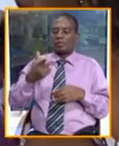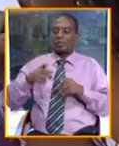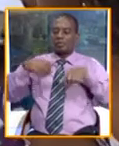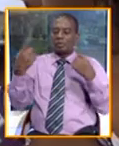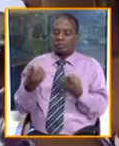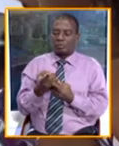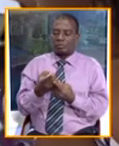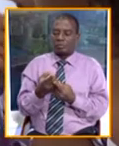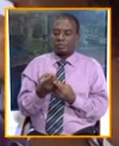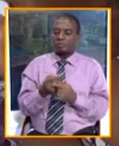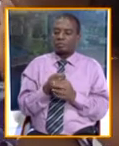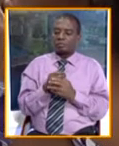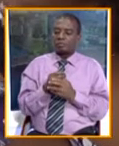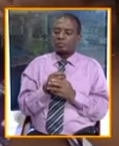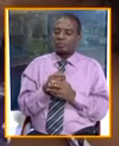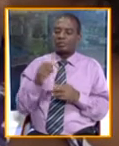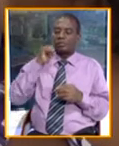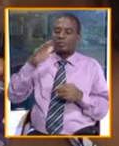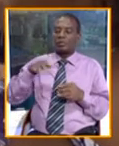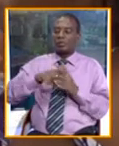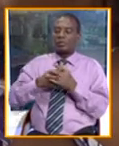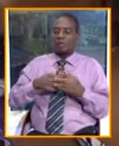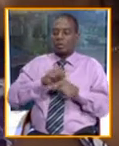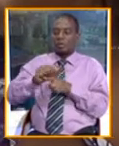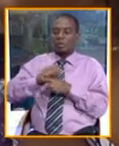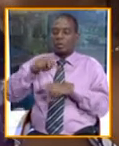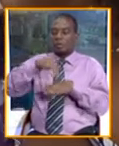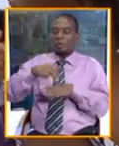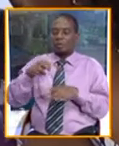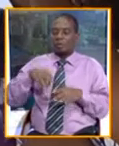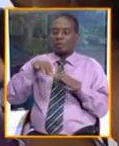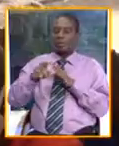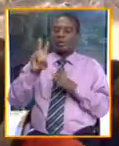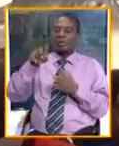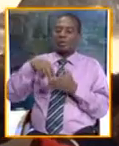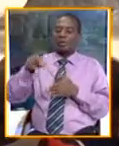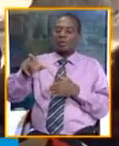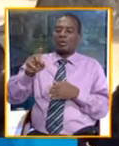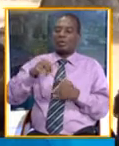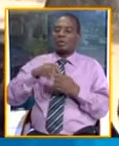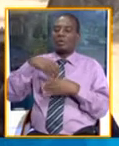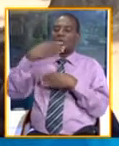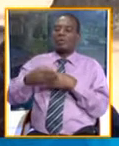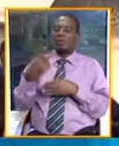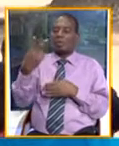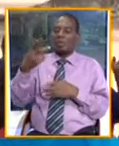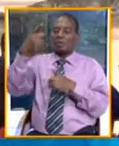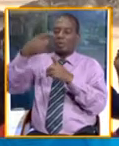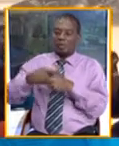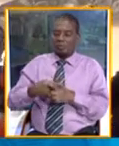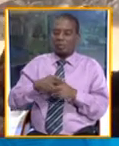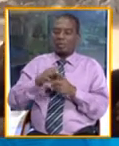premier groupe ou première cohorte ont débuté leur formation qualifiante en janvier 2021 après 2 mois de formation civique et